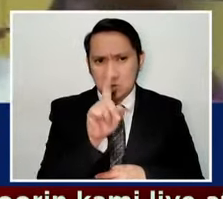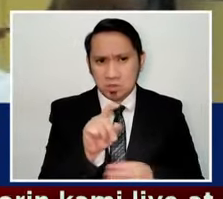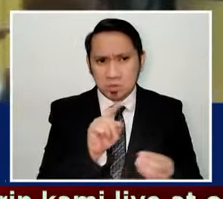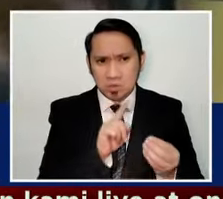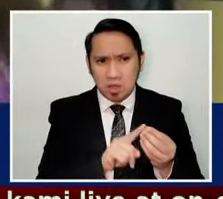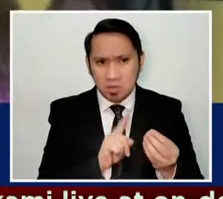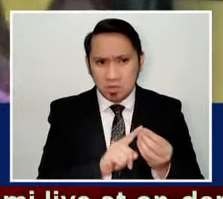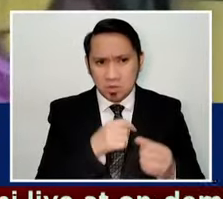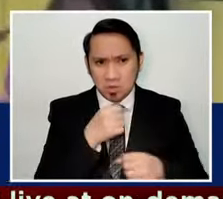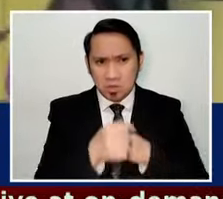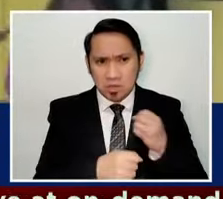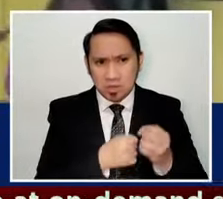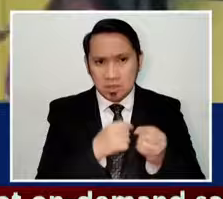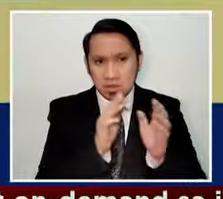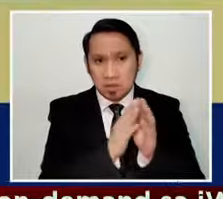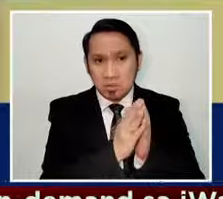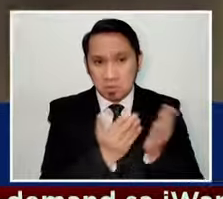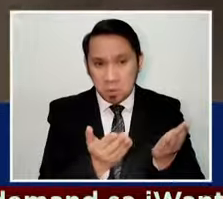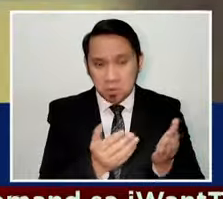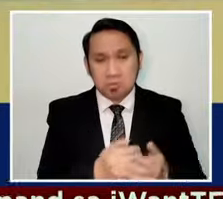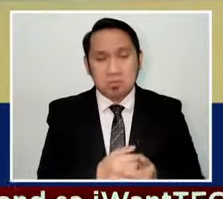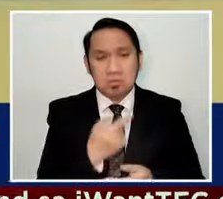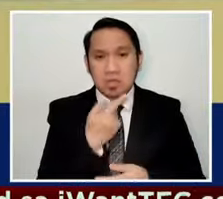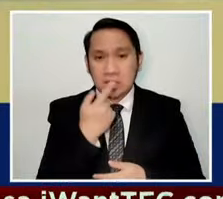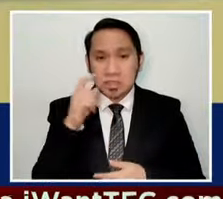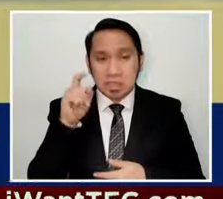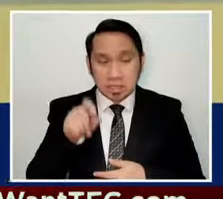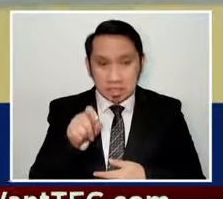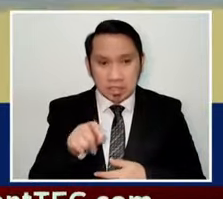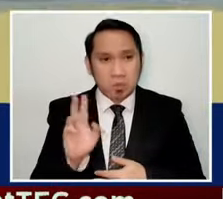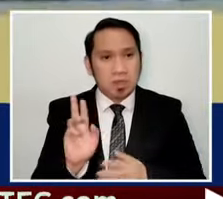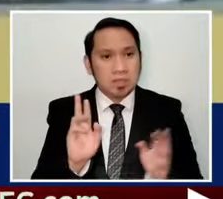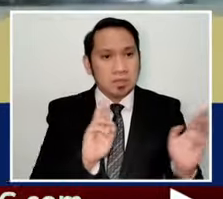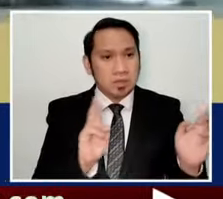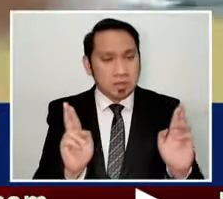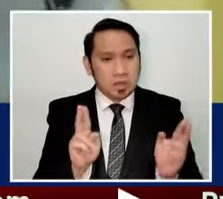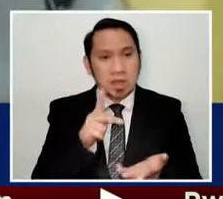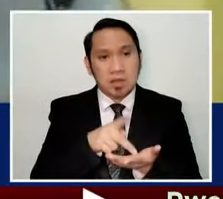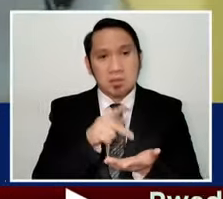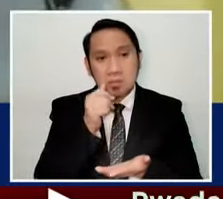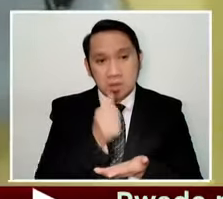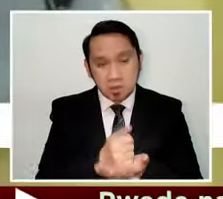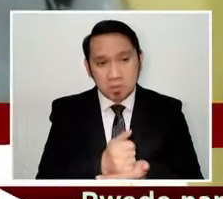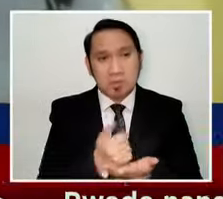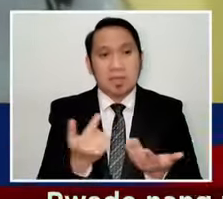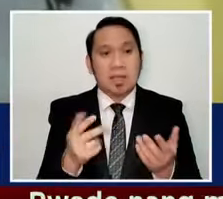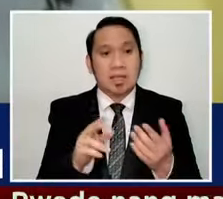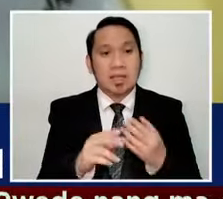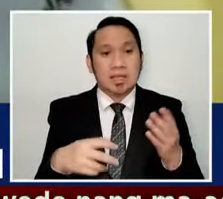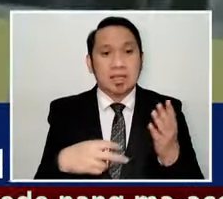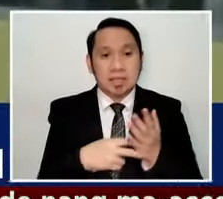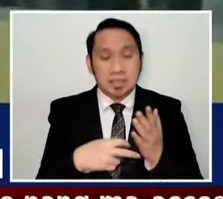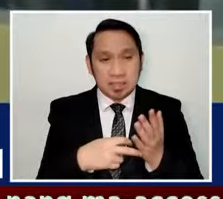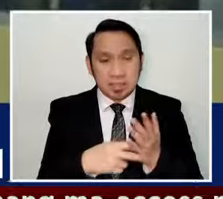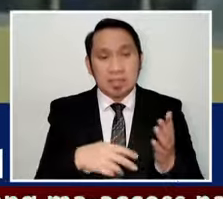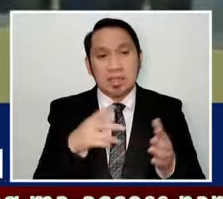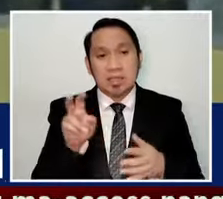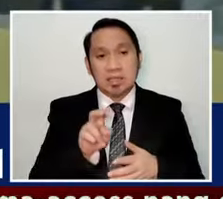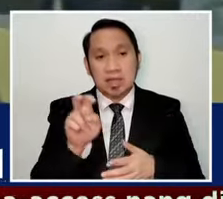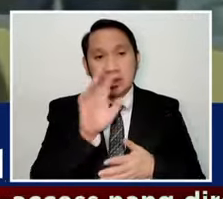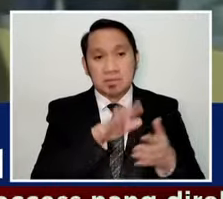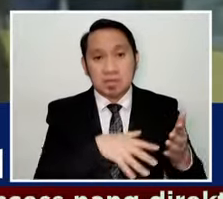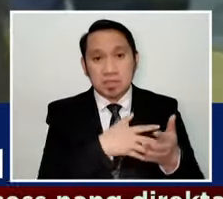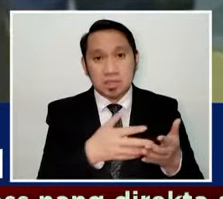ng pasahero. Anila, dapat ihanda ng mga pasahero ang passport, return ticket, travel itinerary, OEC